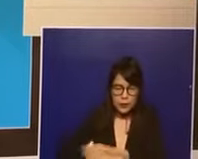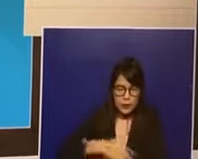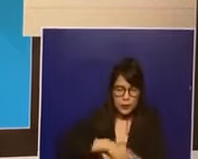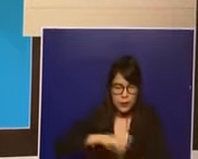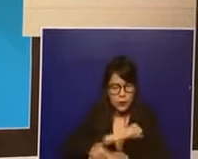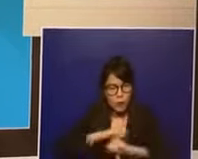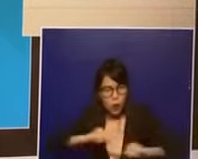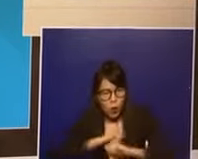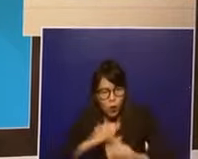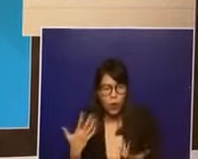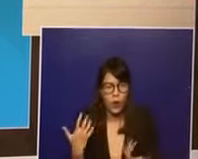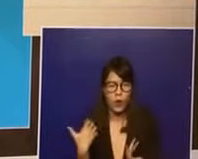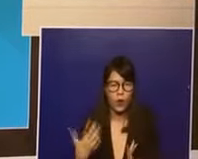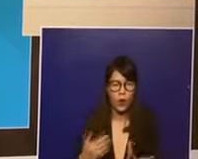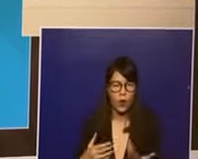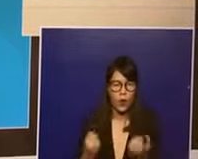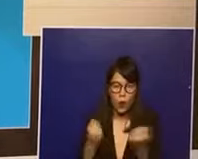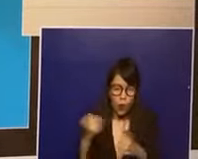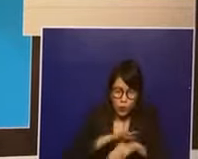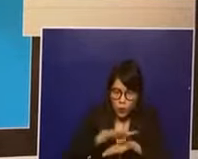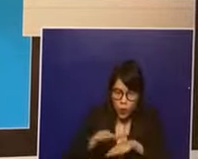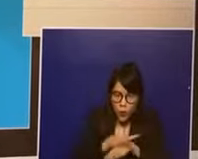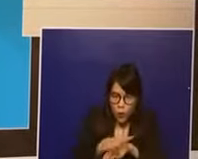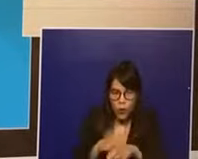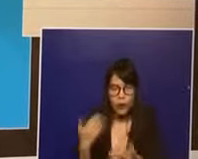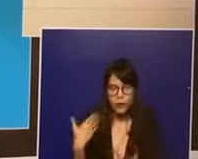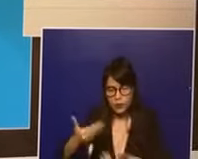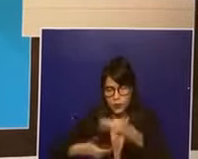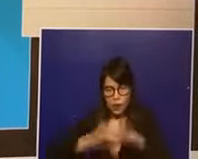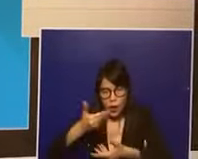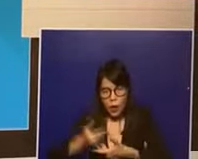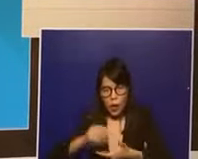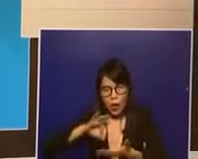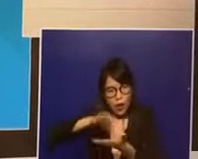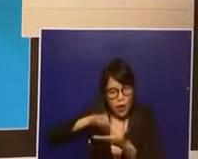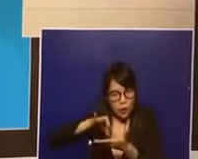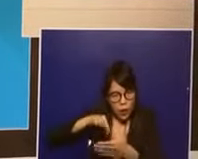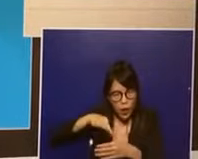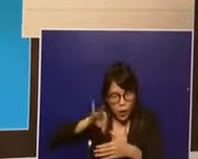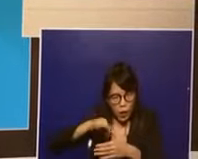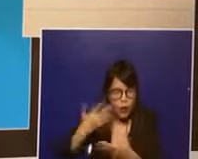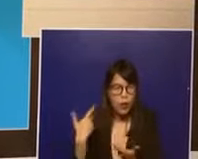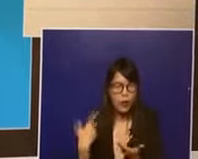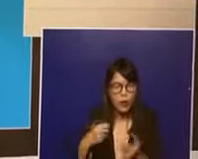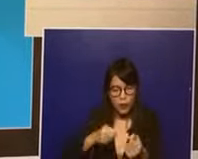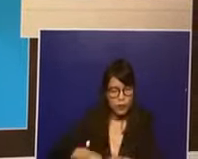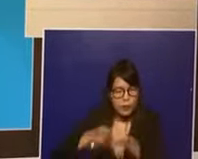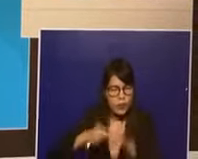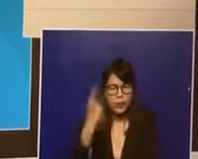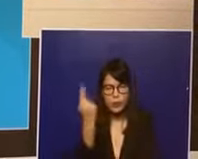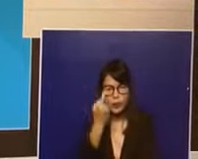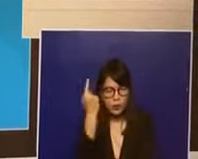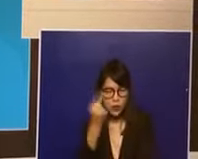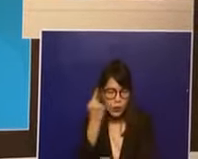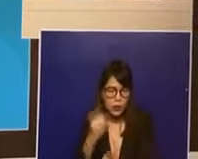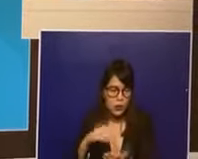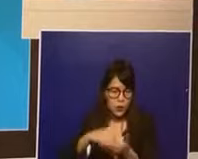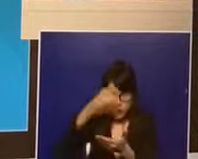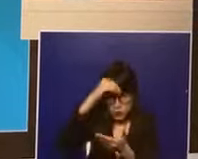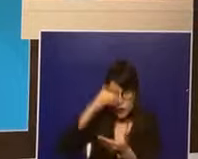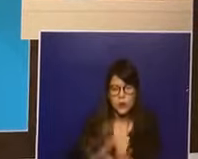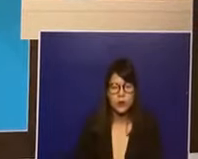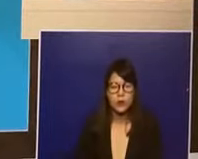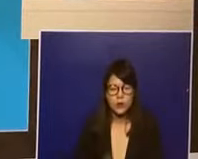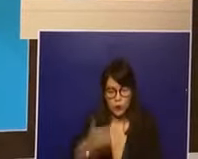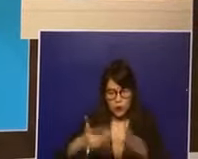สธุรกิจคาแคร์ธุรกิจค้าปลีกธุรกิจร้านกาแฟธุรกิจเกษตรปลอดภัยธุรกิจการท่องเที่ยวธุรกิจการศึกษาธุรกิจ